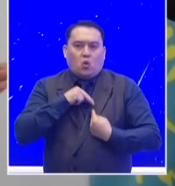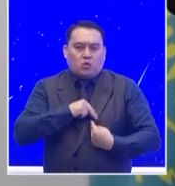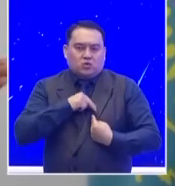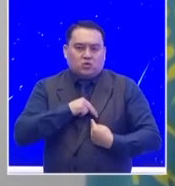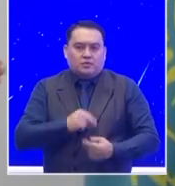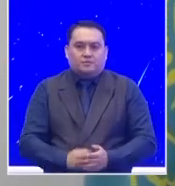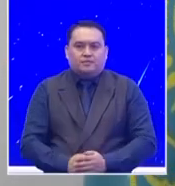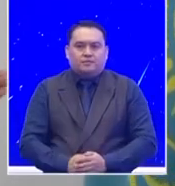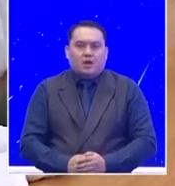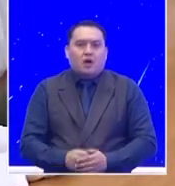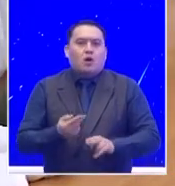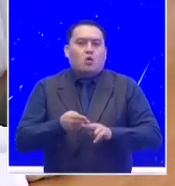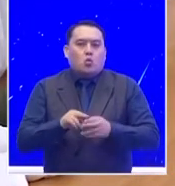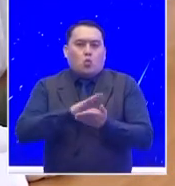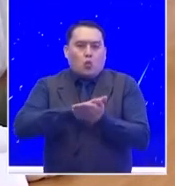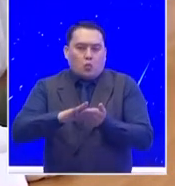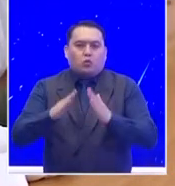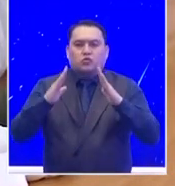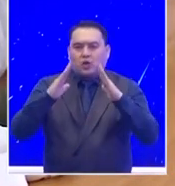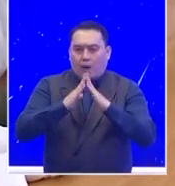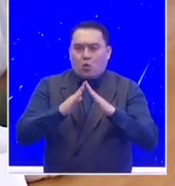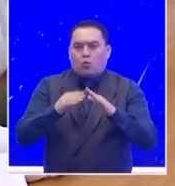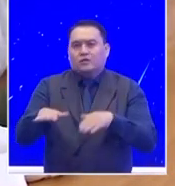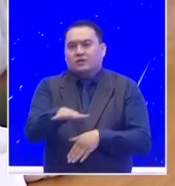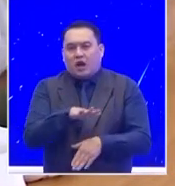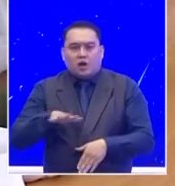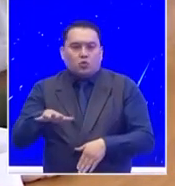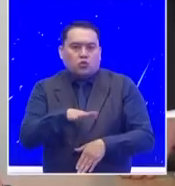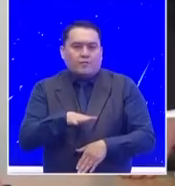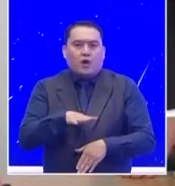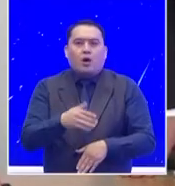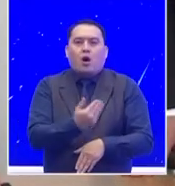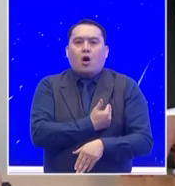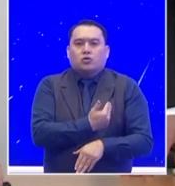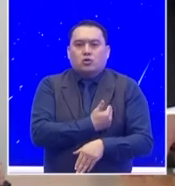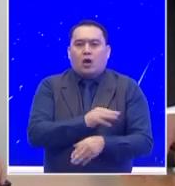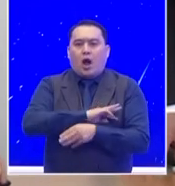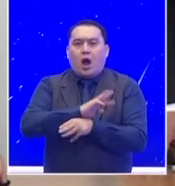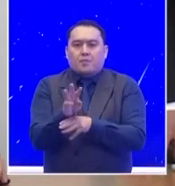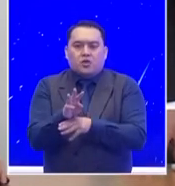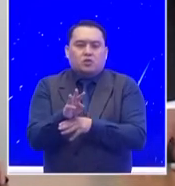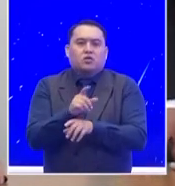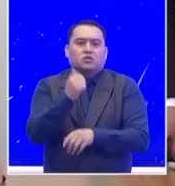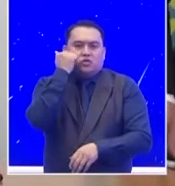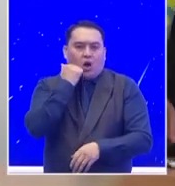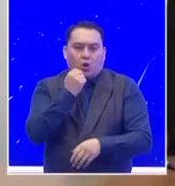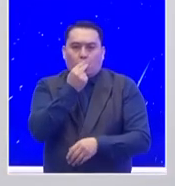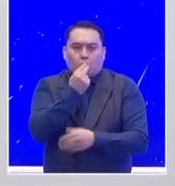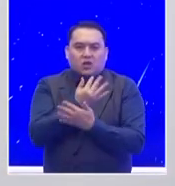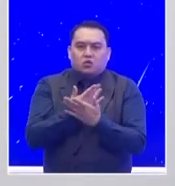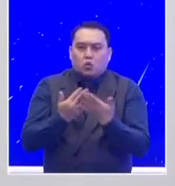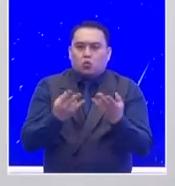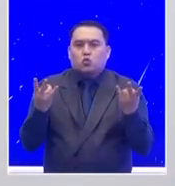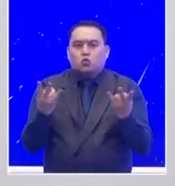тыла ЖТСУ. Помимо уборки домов и придомовых территорий, волонтеры хотят обеспечить пожилых людей продуктами питания